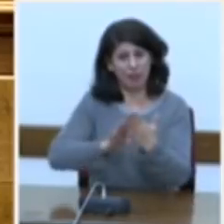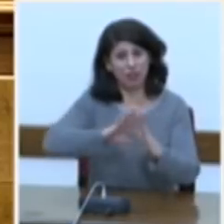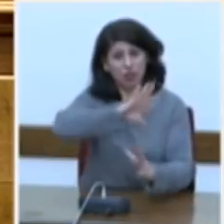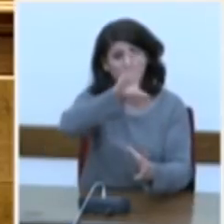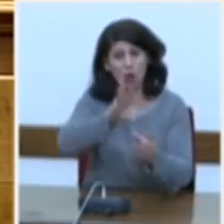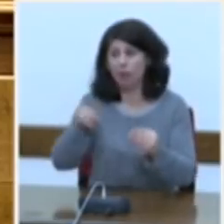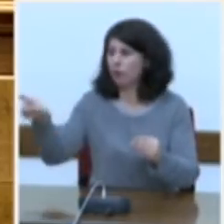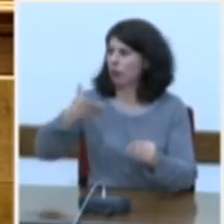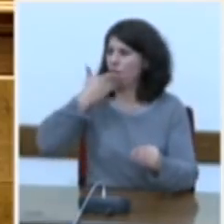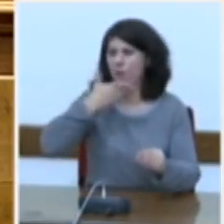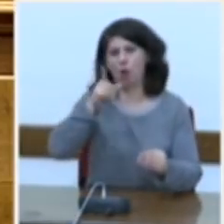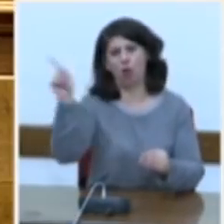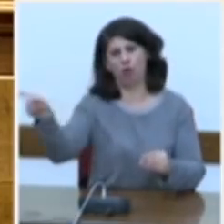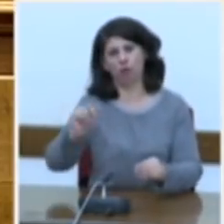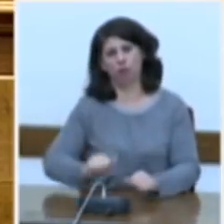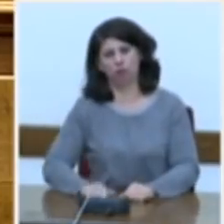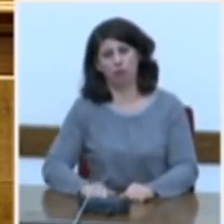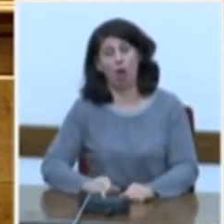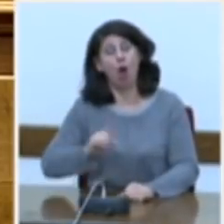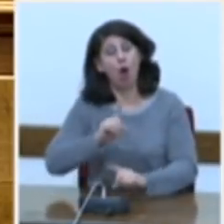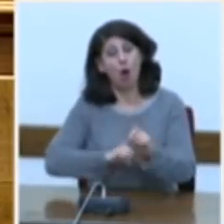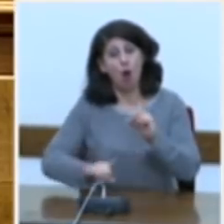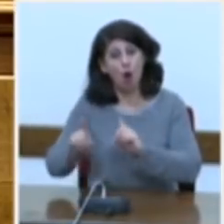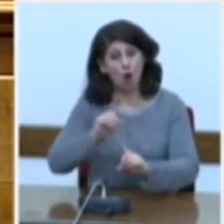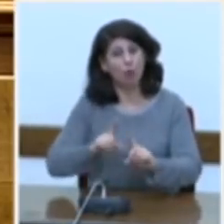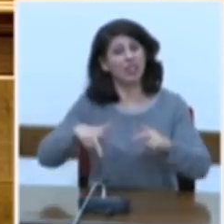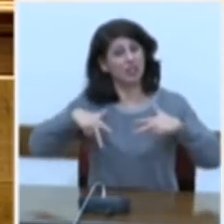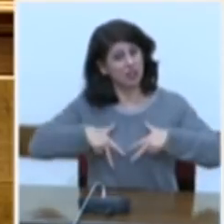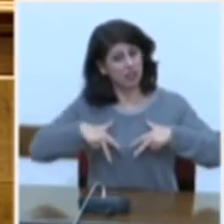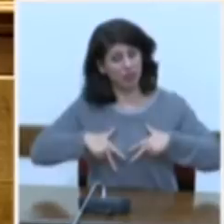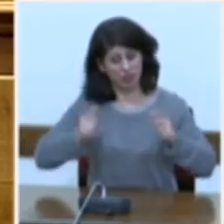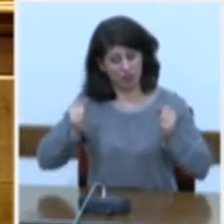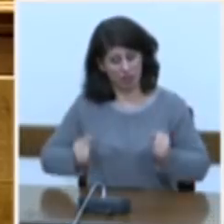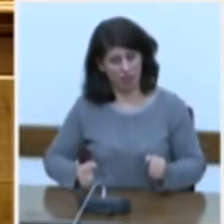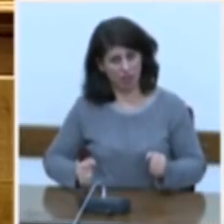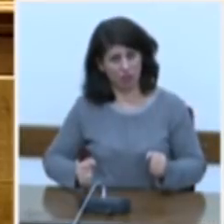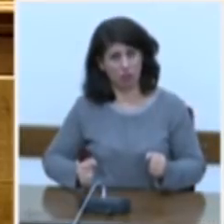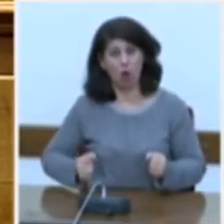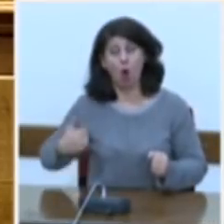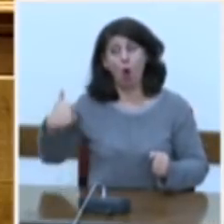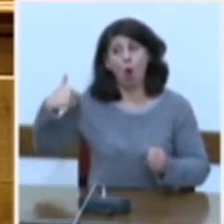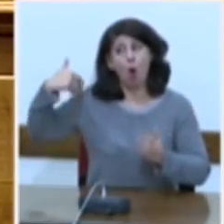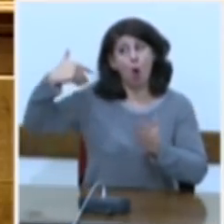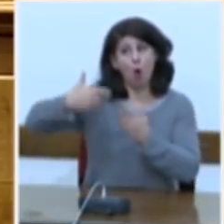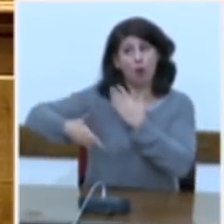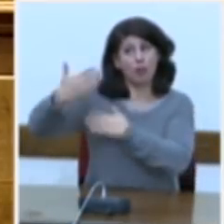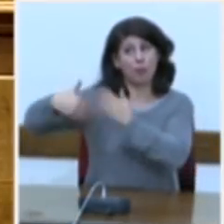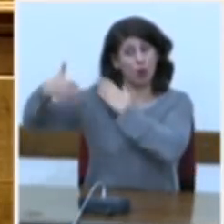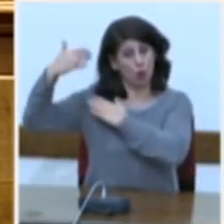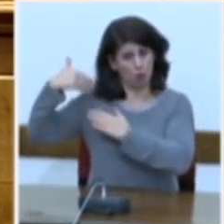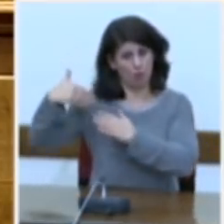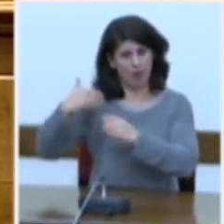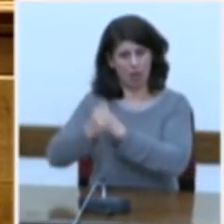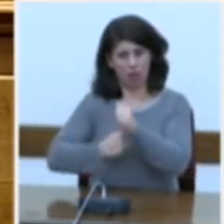είστε υπόλογοι. Όλοι όσοι βρεθήκατε στις κυβερνητικές καρέκλες όλα τα προηγούμενα χρόνια. Και